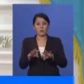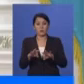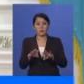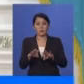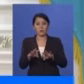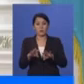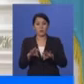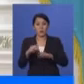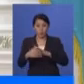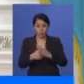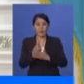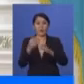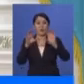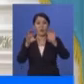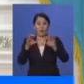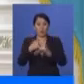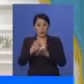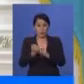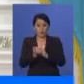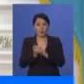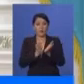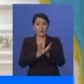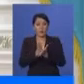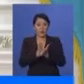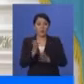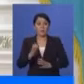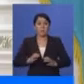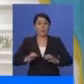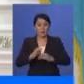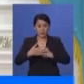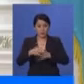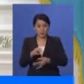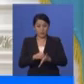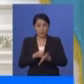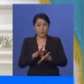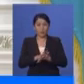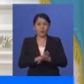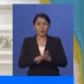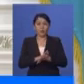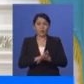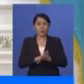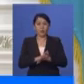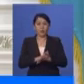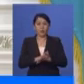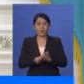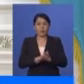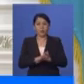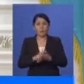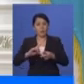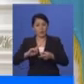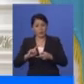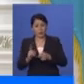заң күшіне енді. Саяси партияларды құру және тіркеу үдерісі едәуір